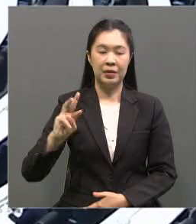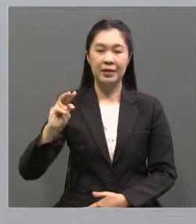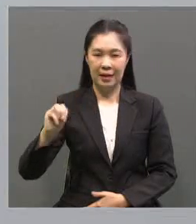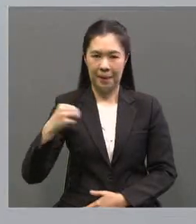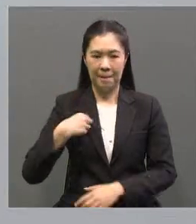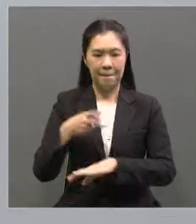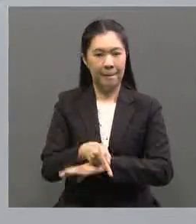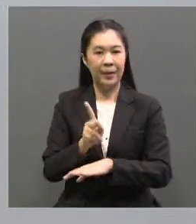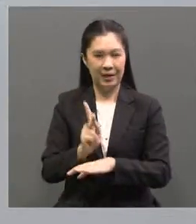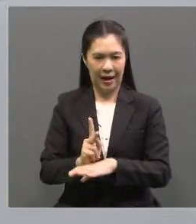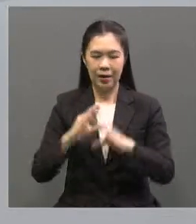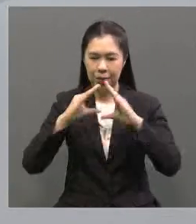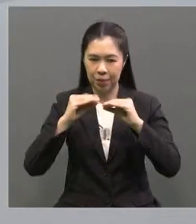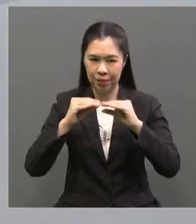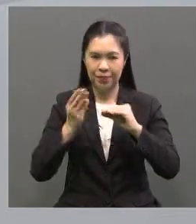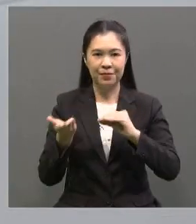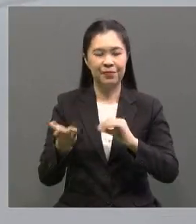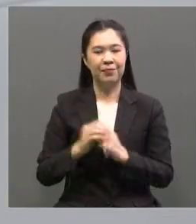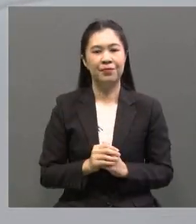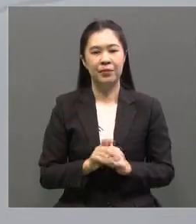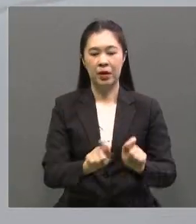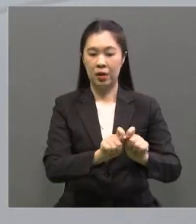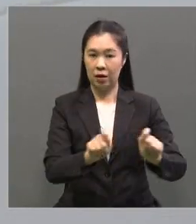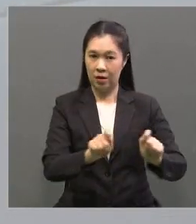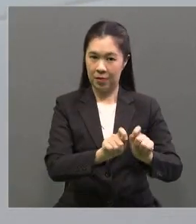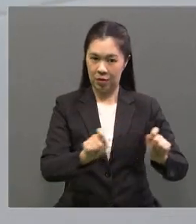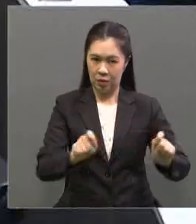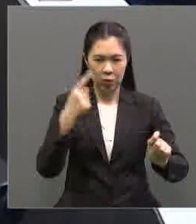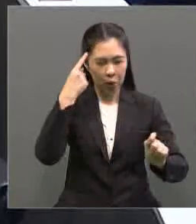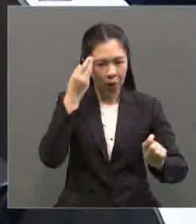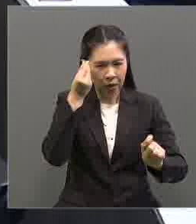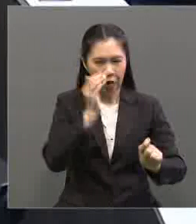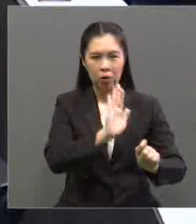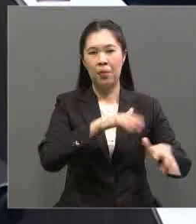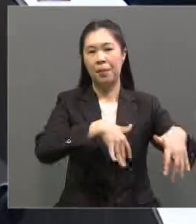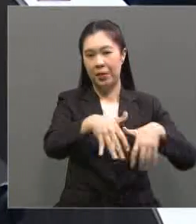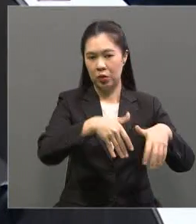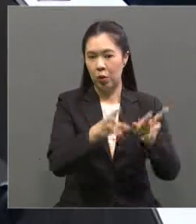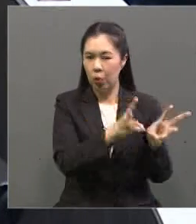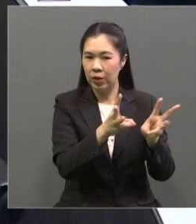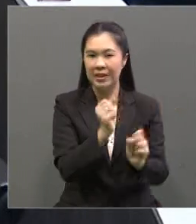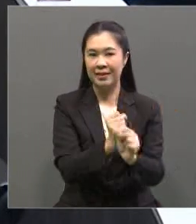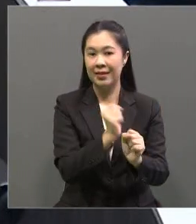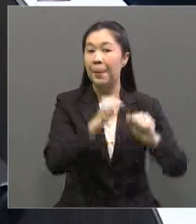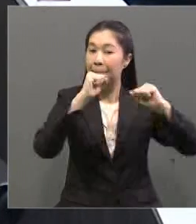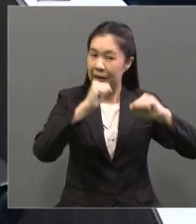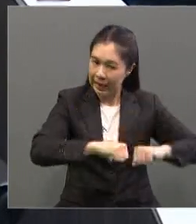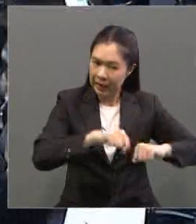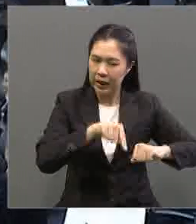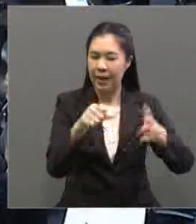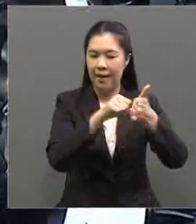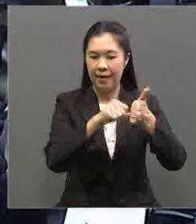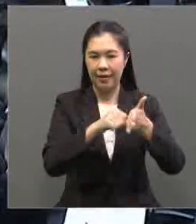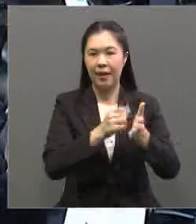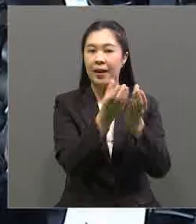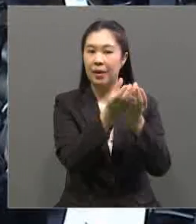คณะอนุกรรมการ2ชุดก็คือคณะอนุกรรมการรับฟังความคิดเห็นประชาชนเกี่ยวกับแนวทางการทำประชามติเพื่อแก้ไ